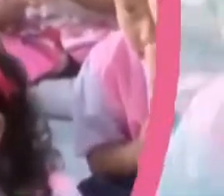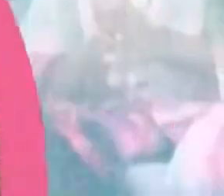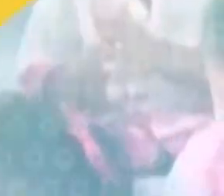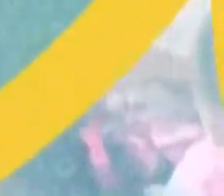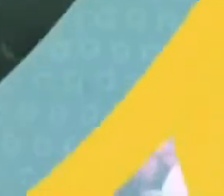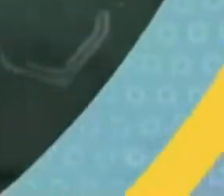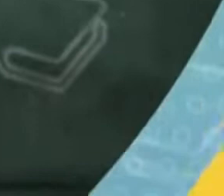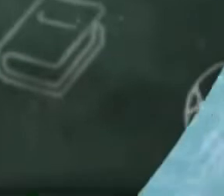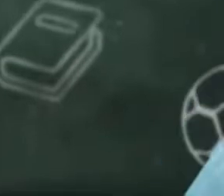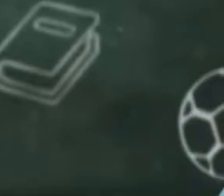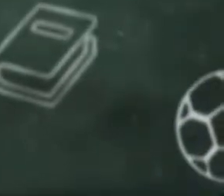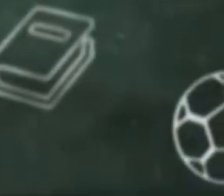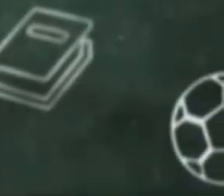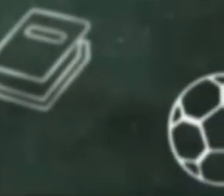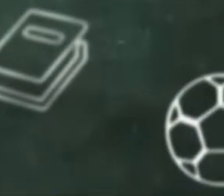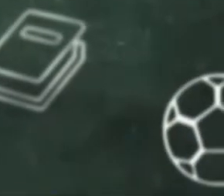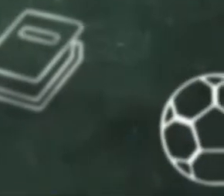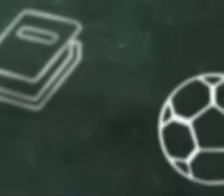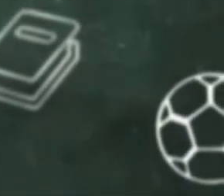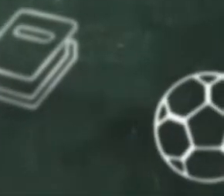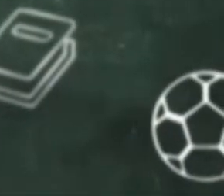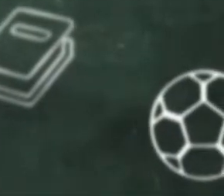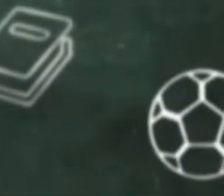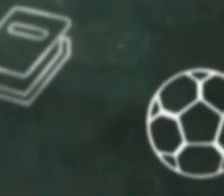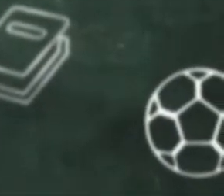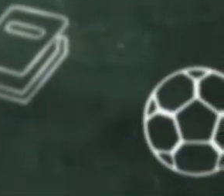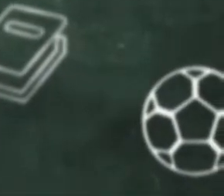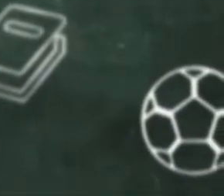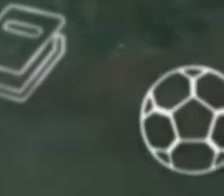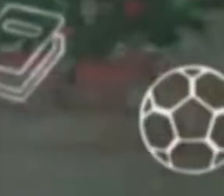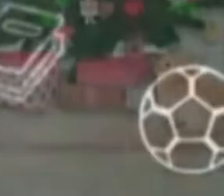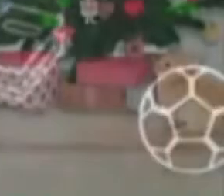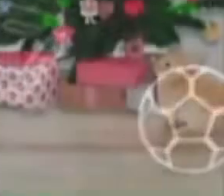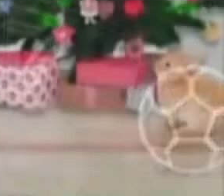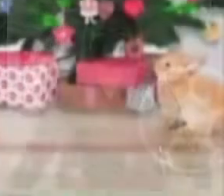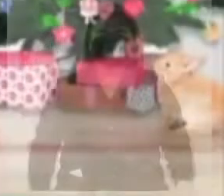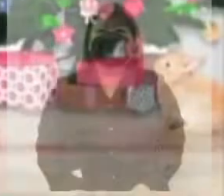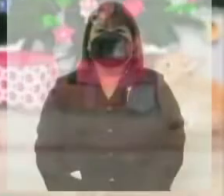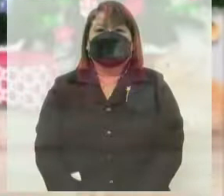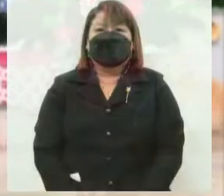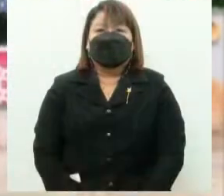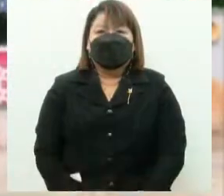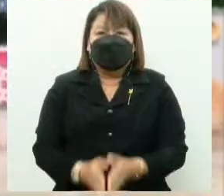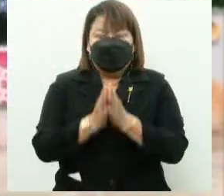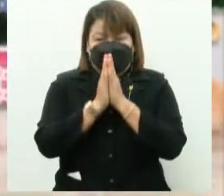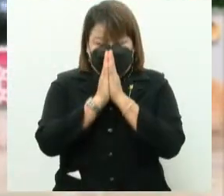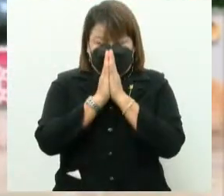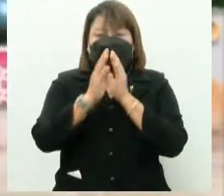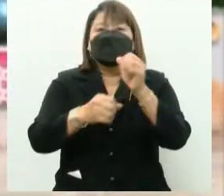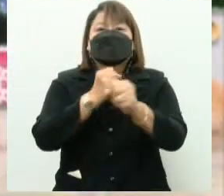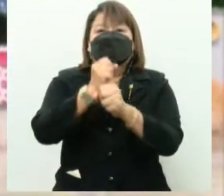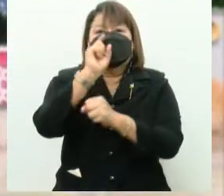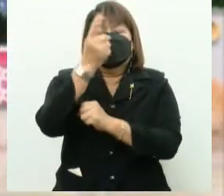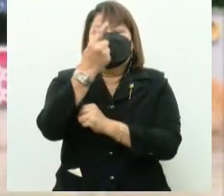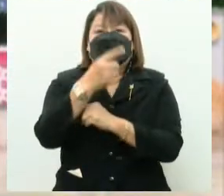นจะค้นหาสิ่งที่ฝันศรัทธา สวัสดีปีใหม่ค่ะ ส